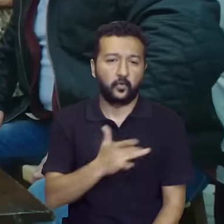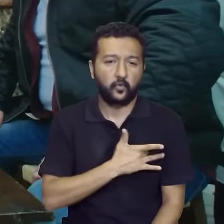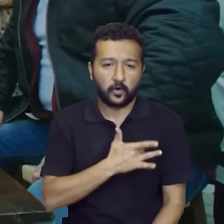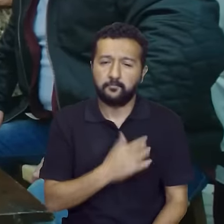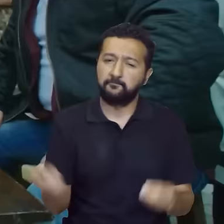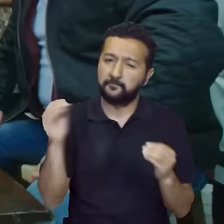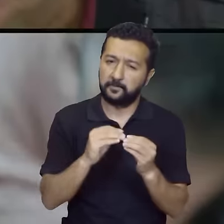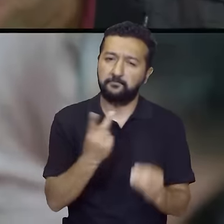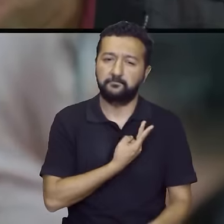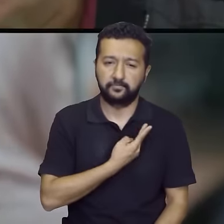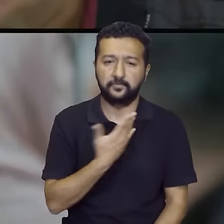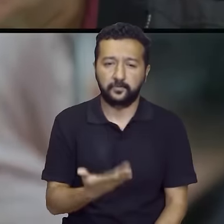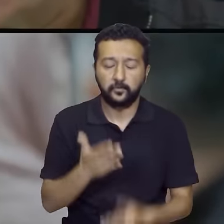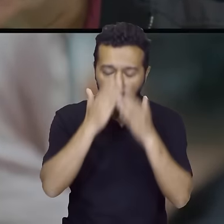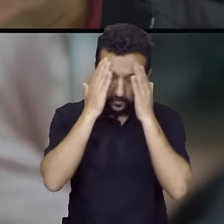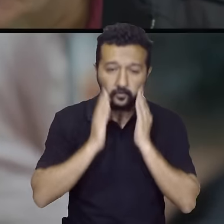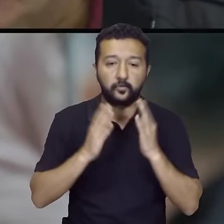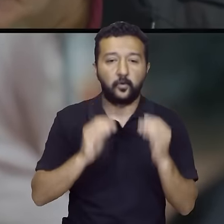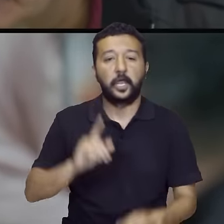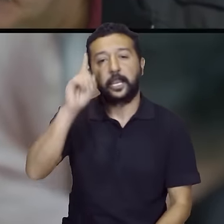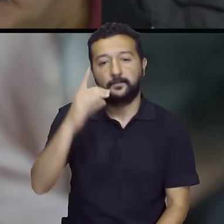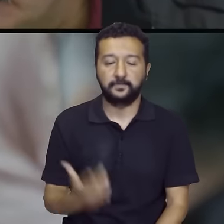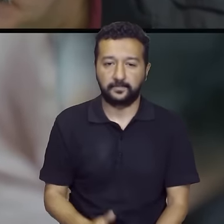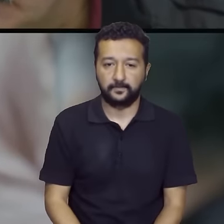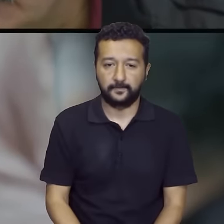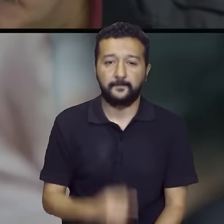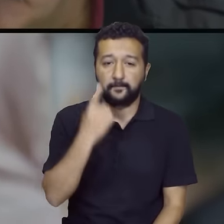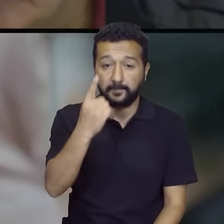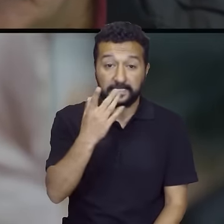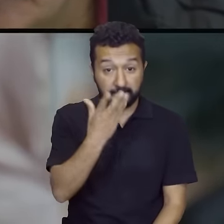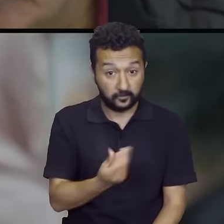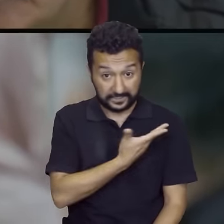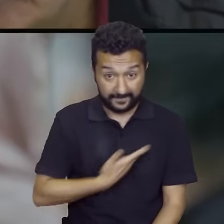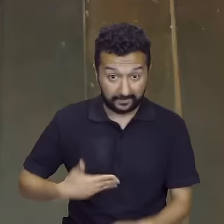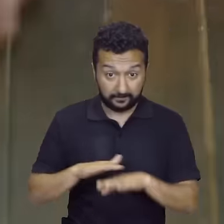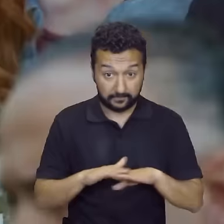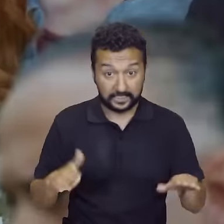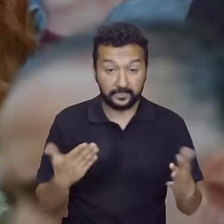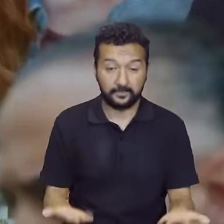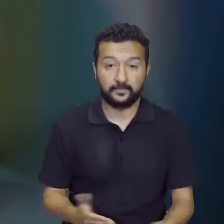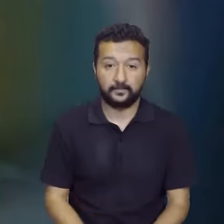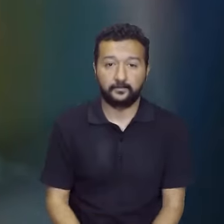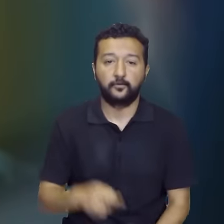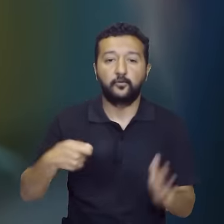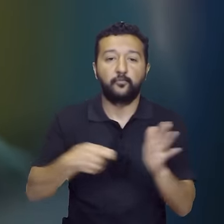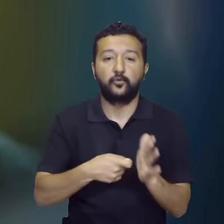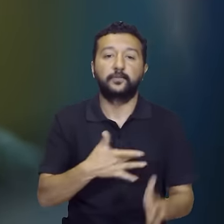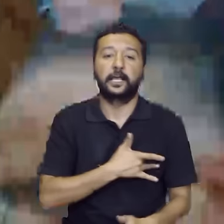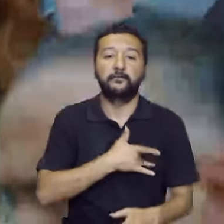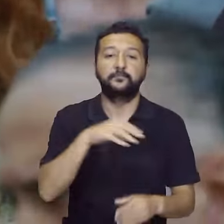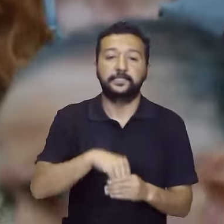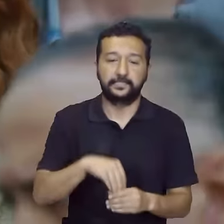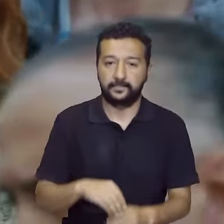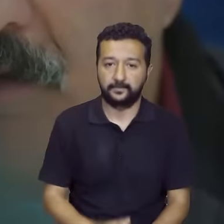Yüreğimiz katmerlidir. Şükür olsun Rabbimize. Bir kere sevdik mi? Masaya vurdu. Mühürleriz